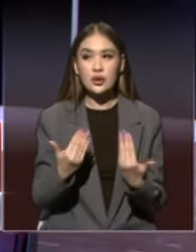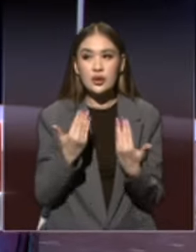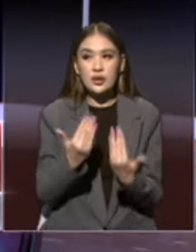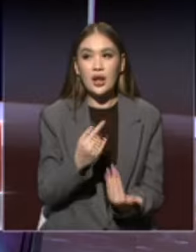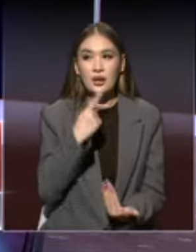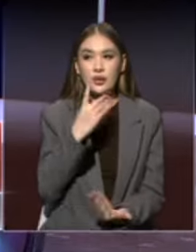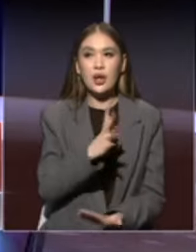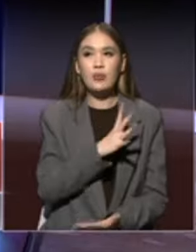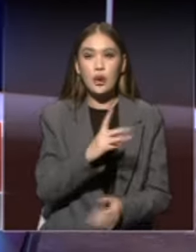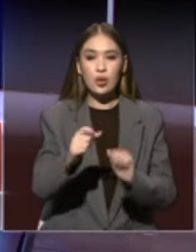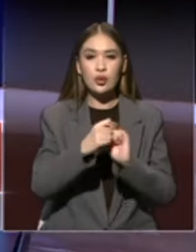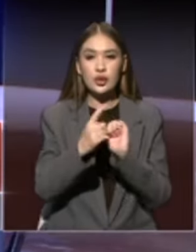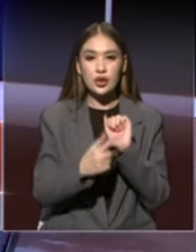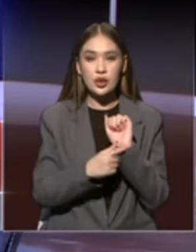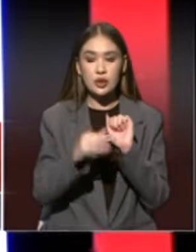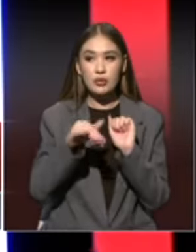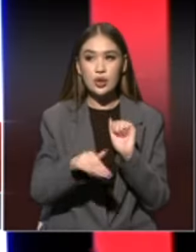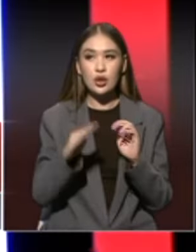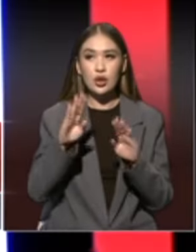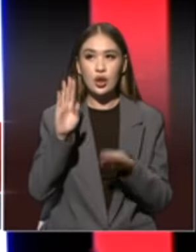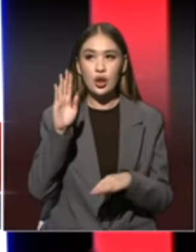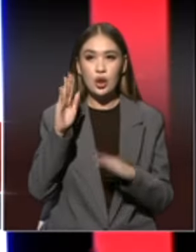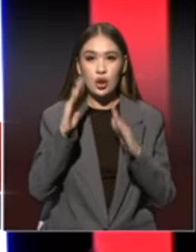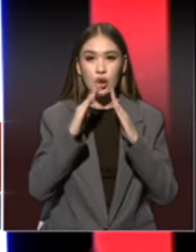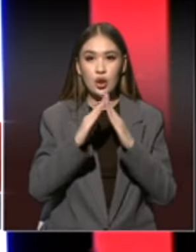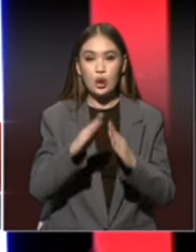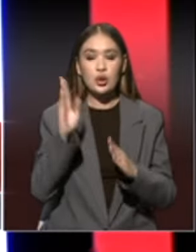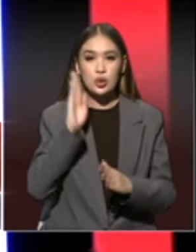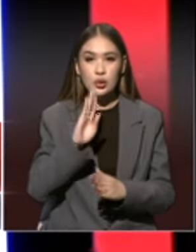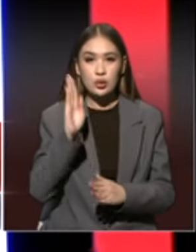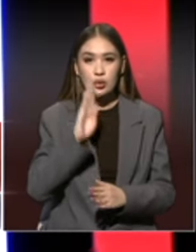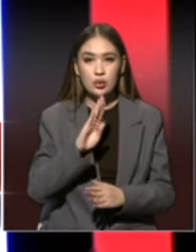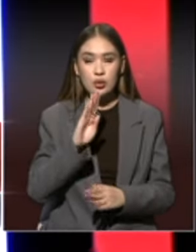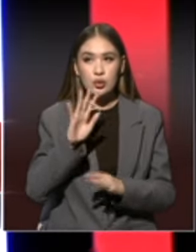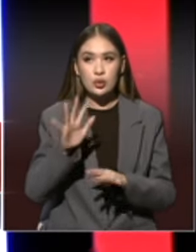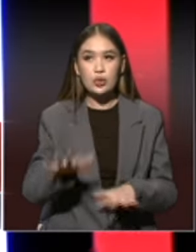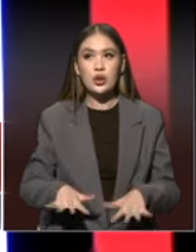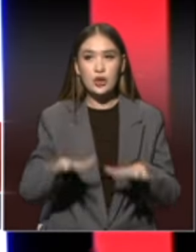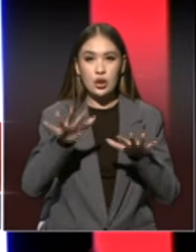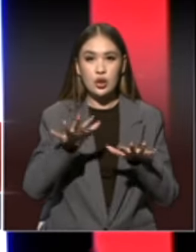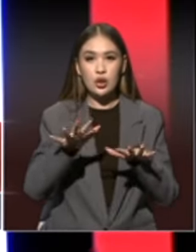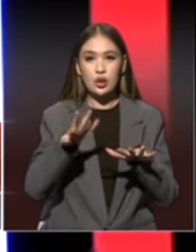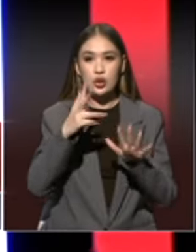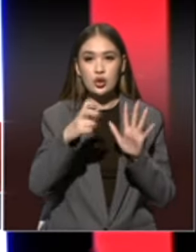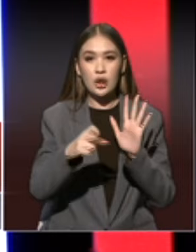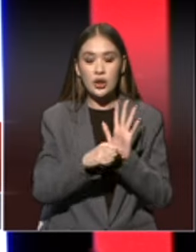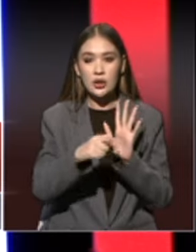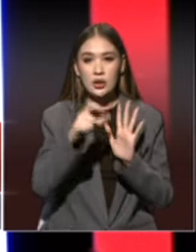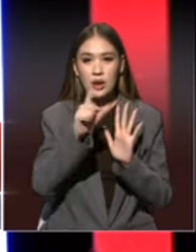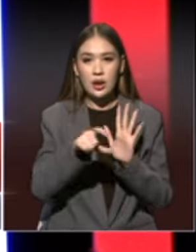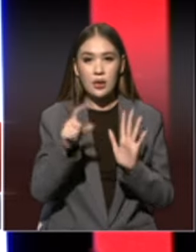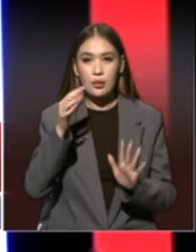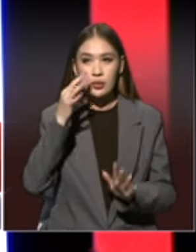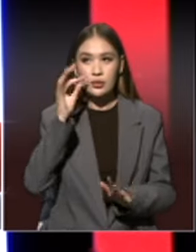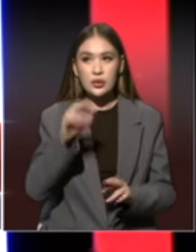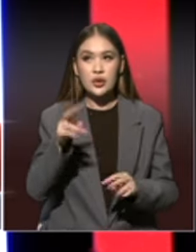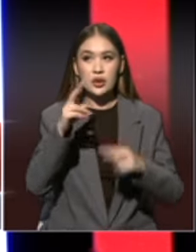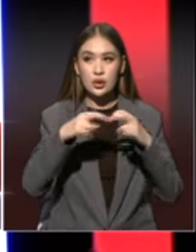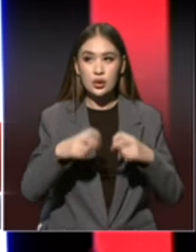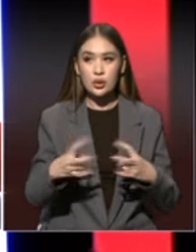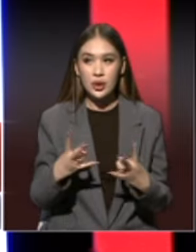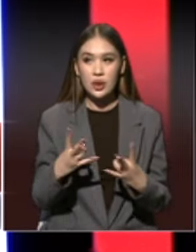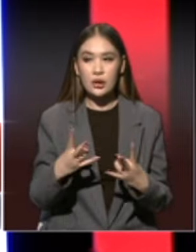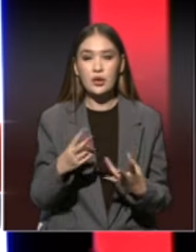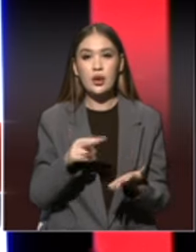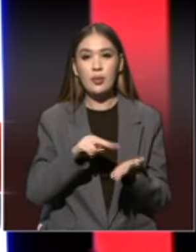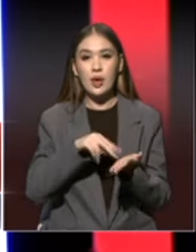қанша? 17 мың үйді Сулшайды 306 маман. Әлі тексеруіміз керек. Одан кейін бағалауымыз